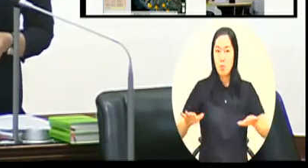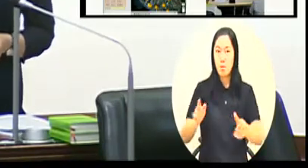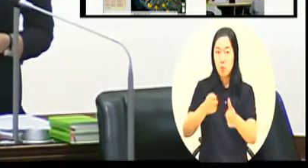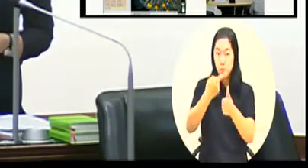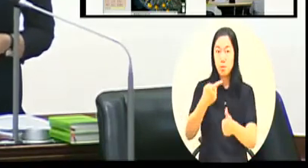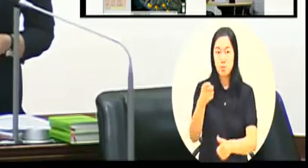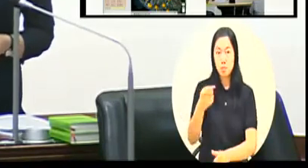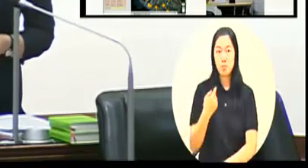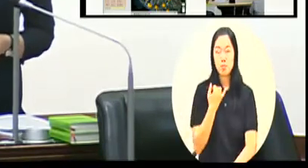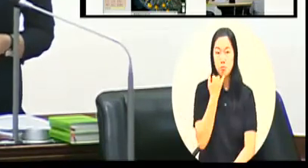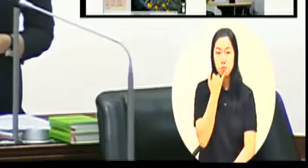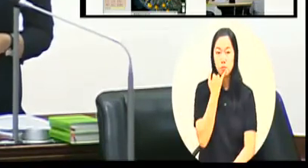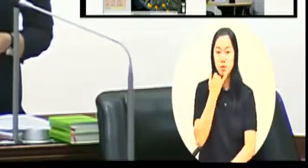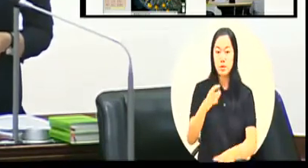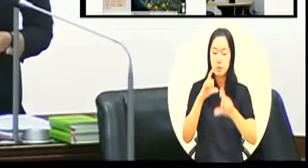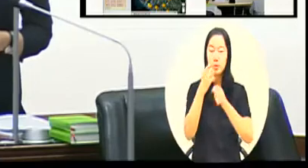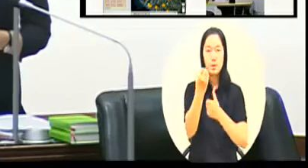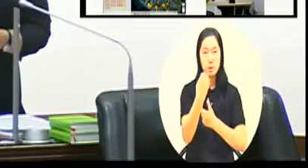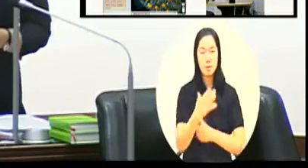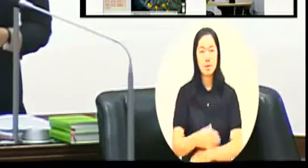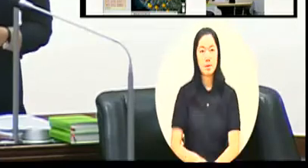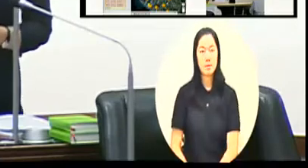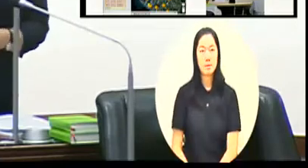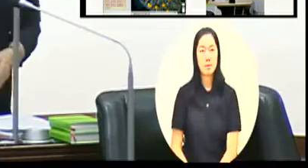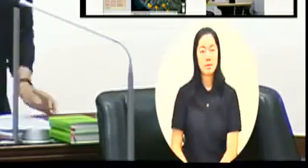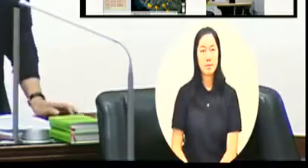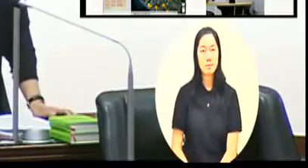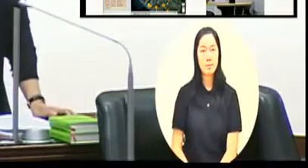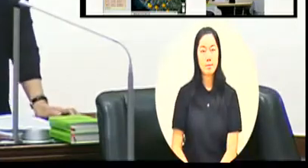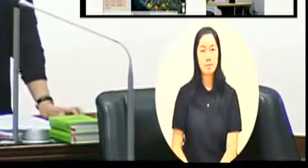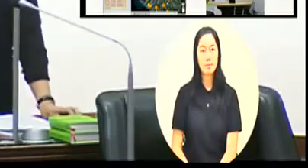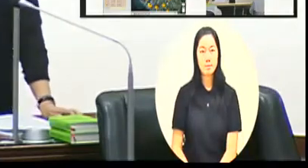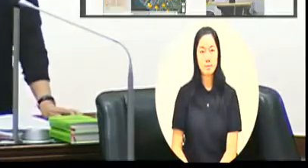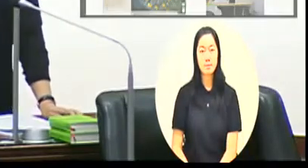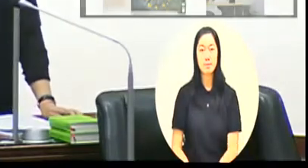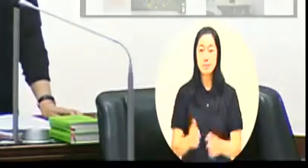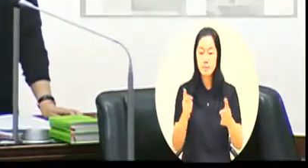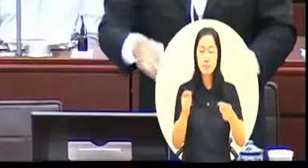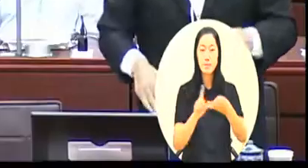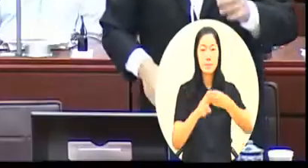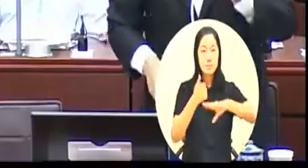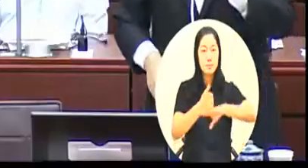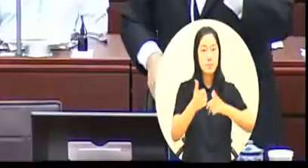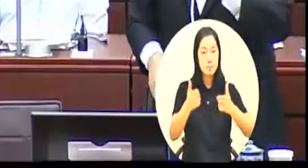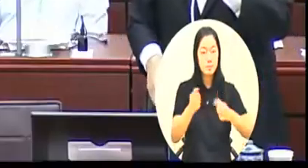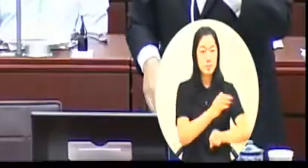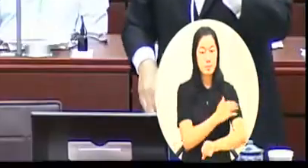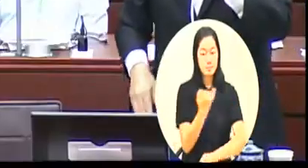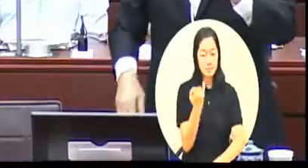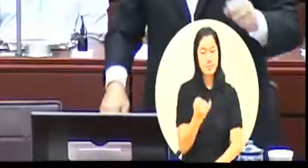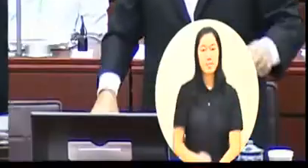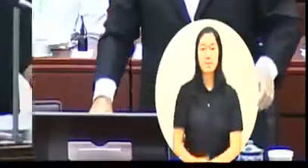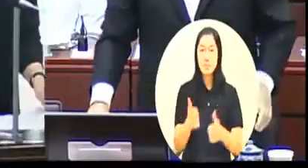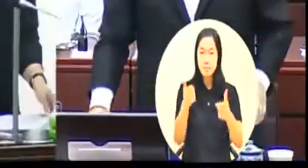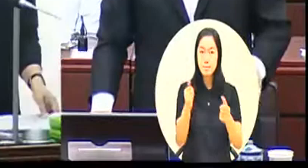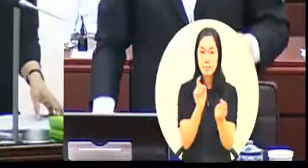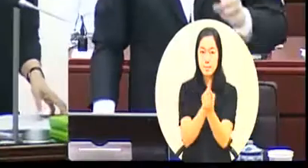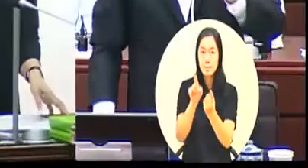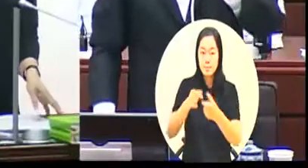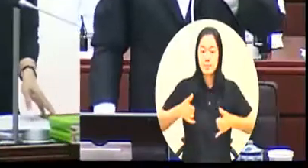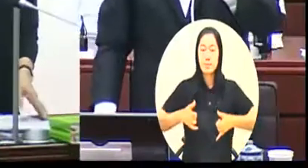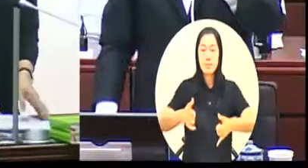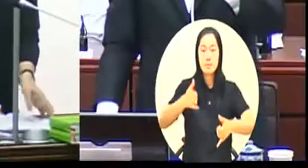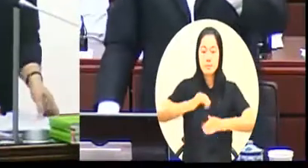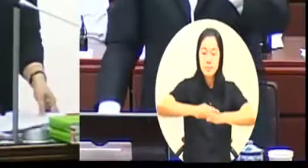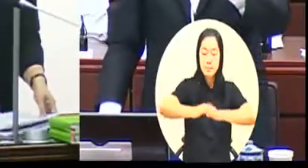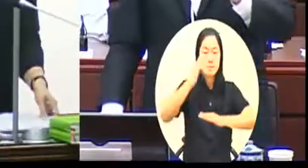你可以先答复一下吗？ 赵局长，请答复。 谢谢主席，谢谢陈议员，多谢议员对咱路平那么关